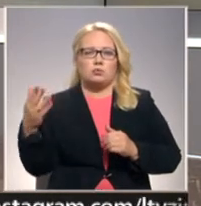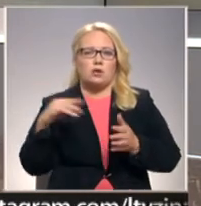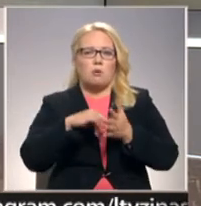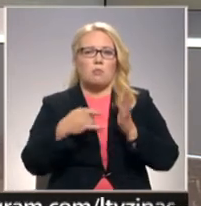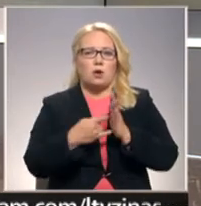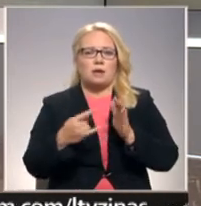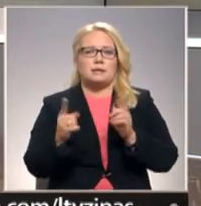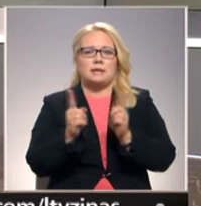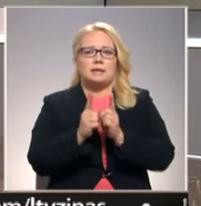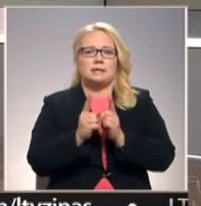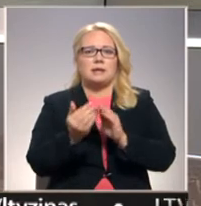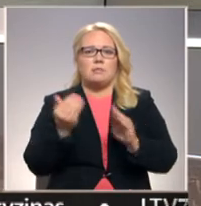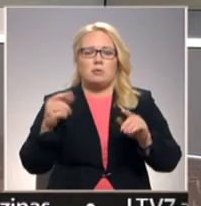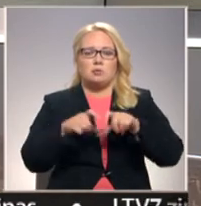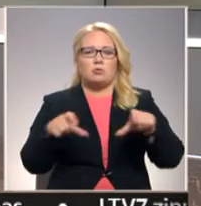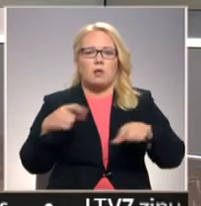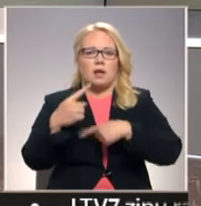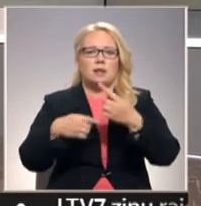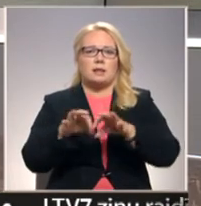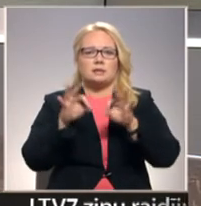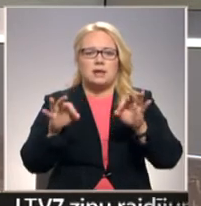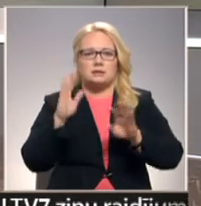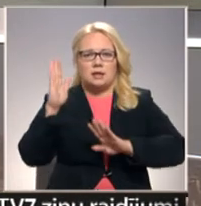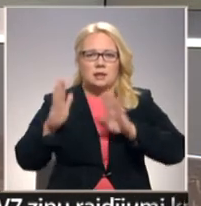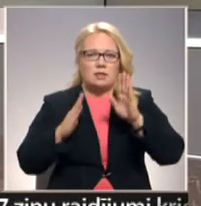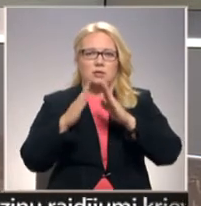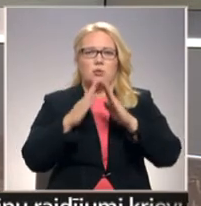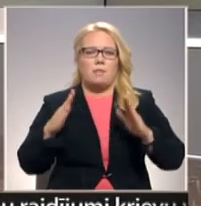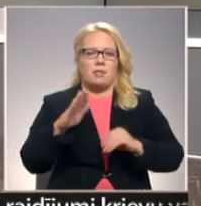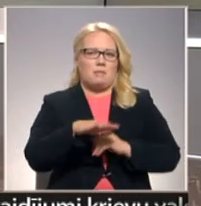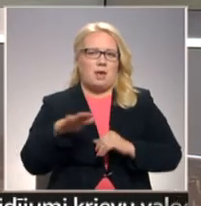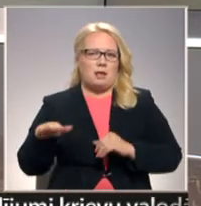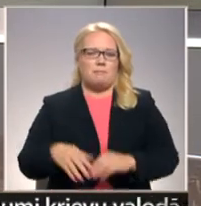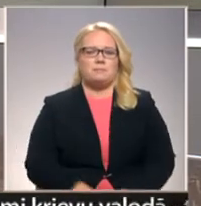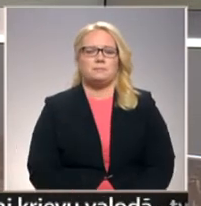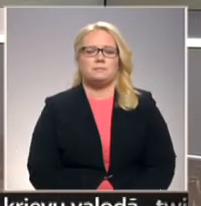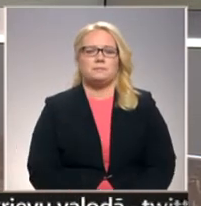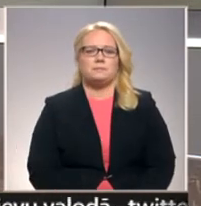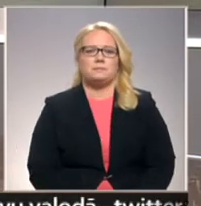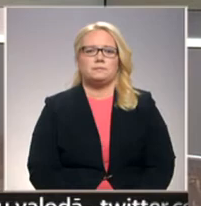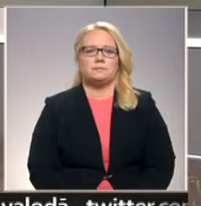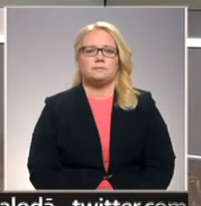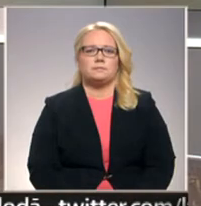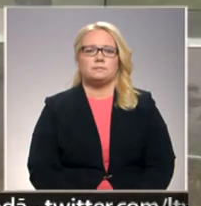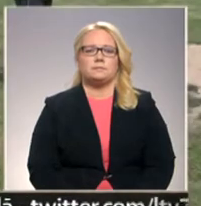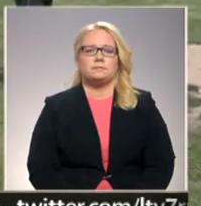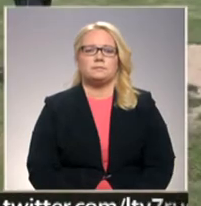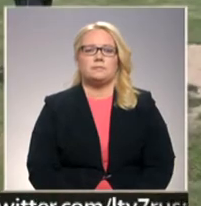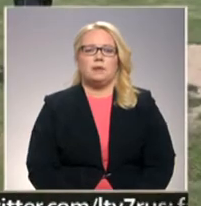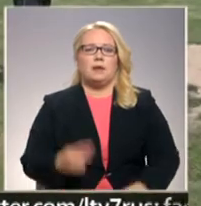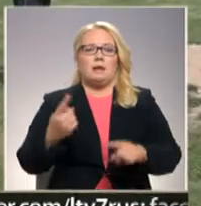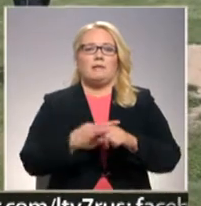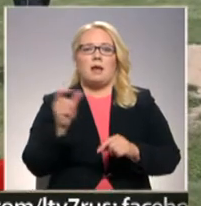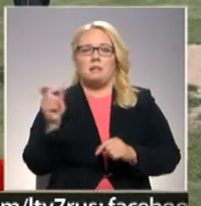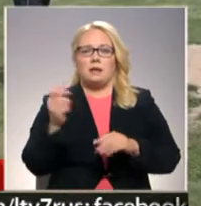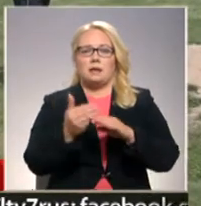īsi pirms skolas gaitām sākts ar diennakts nometni bērniem, stāstā Latgales reģionālā televīzija. Vēl